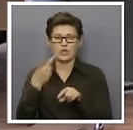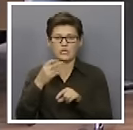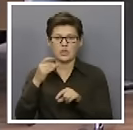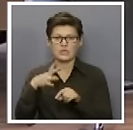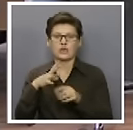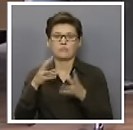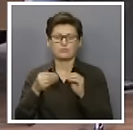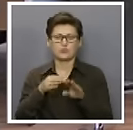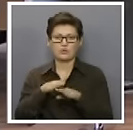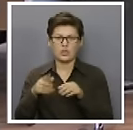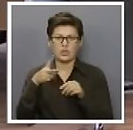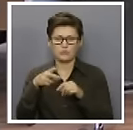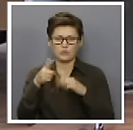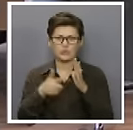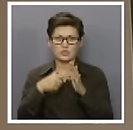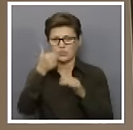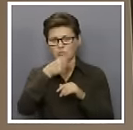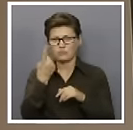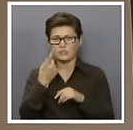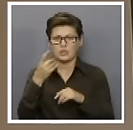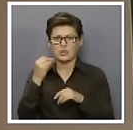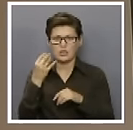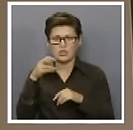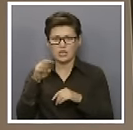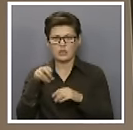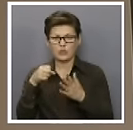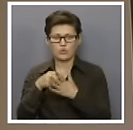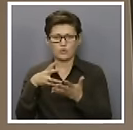толық көлемде 2017 жылдың 1 шілдесіне дейін төленеді.